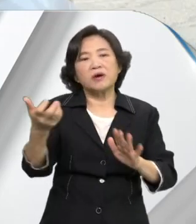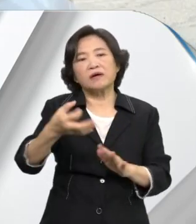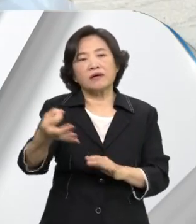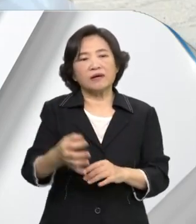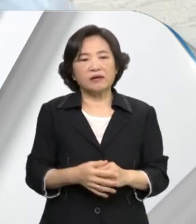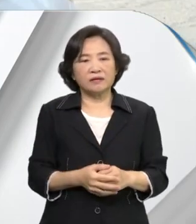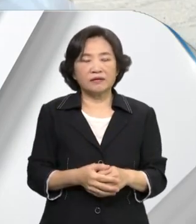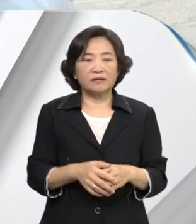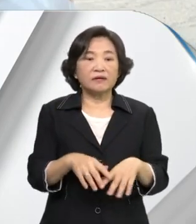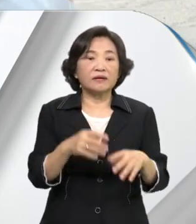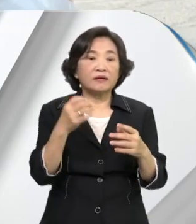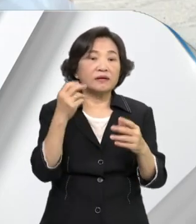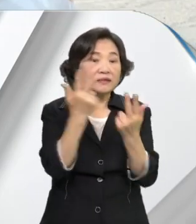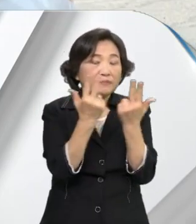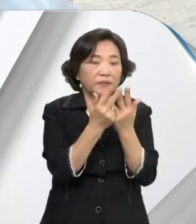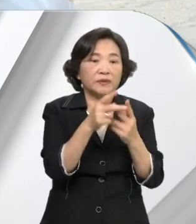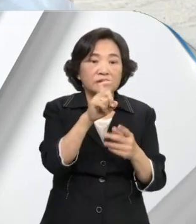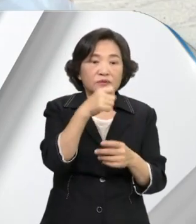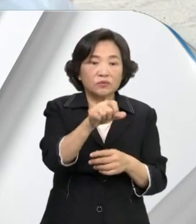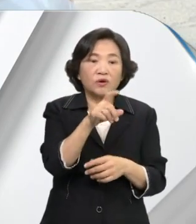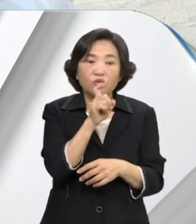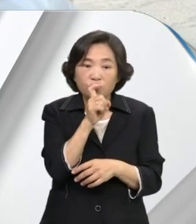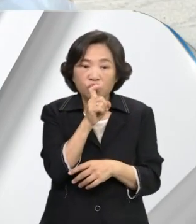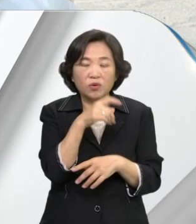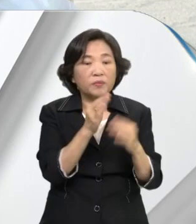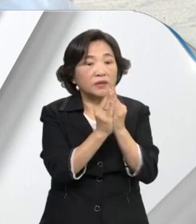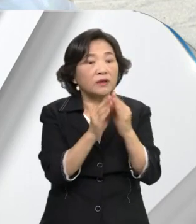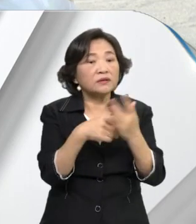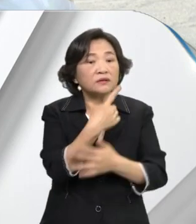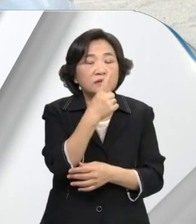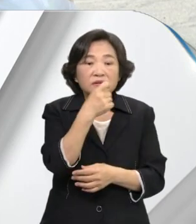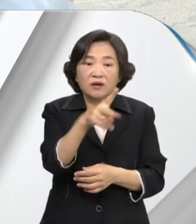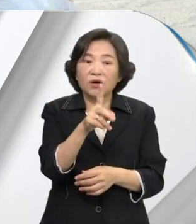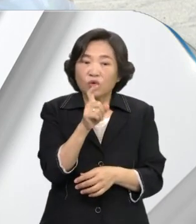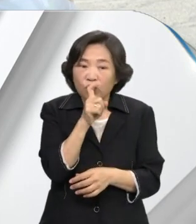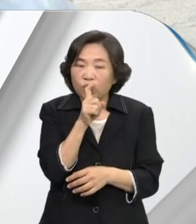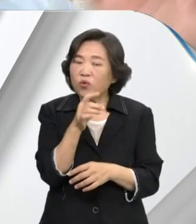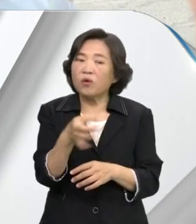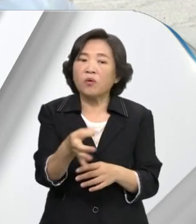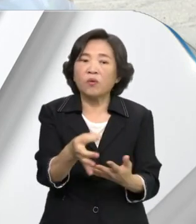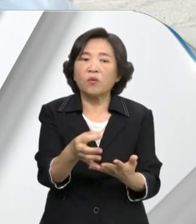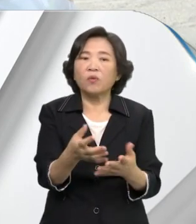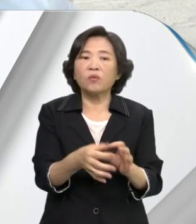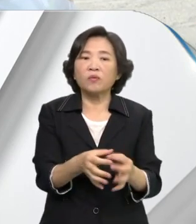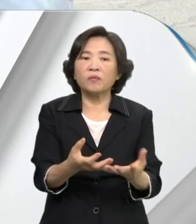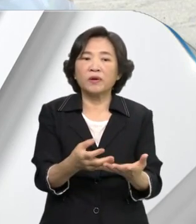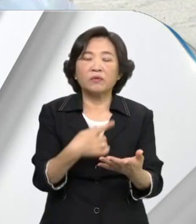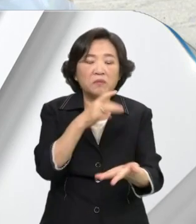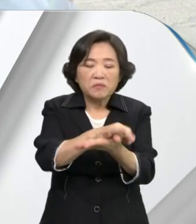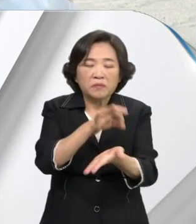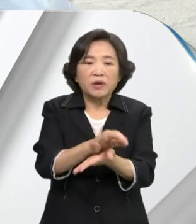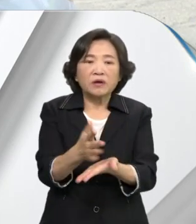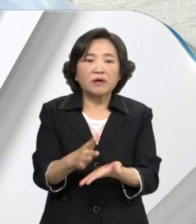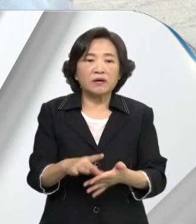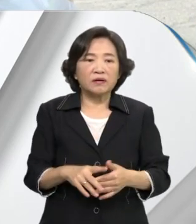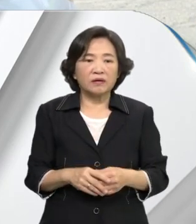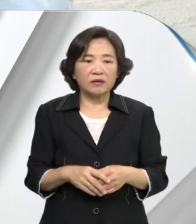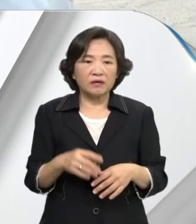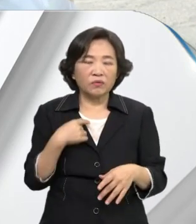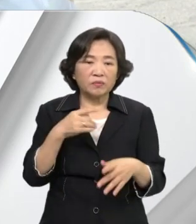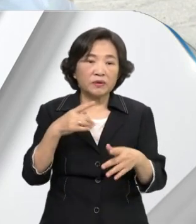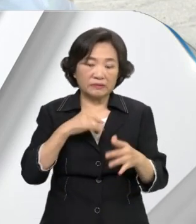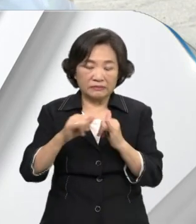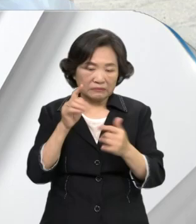什么新北市15.1，那我们桃园市要12.1呢？哦，那我们在地的居民看到那